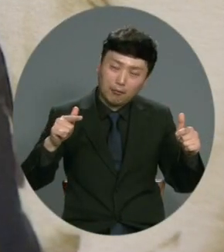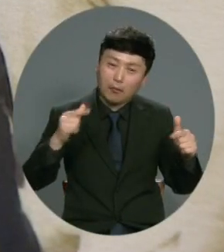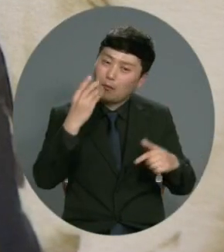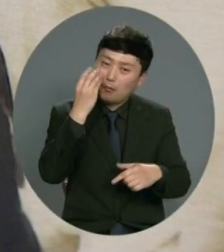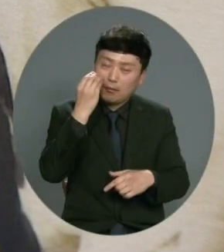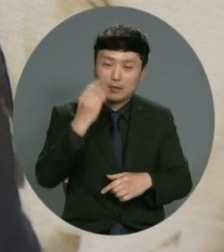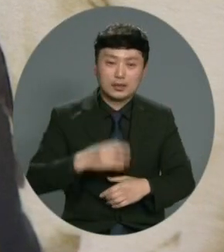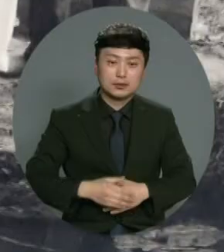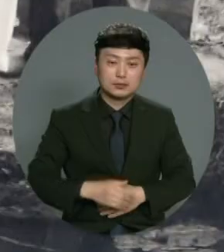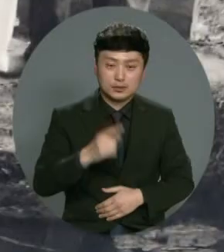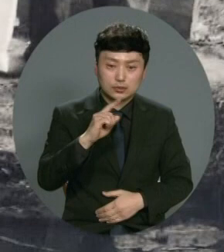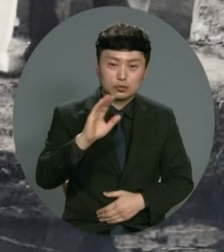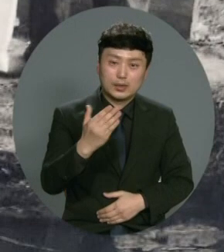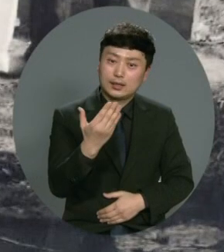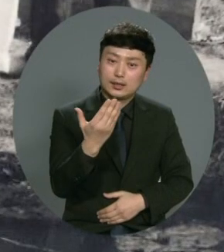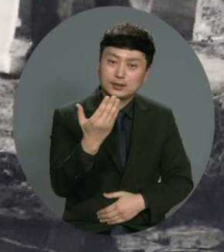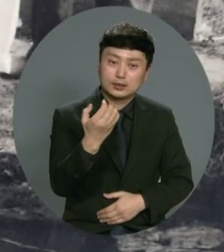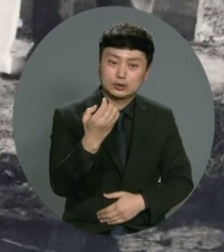1949년